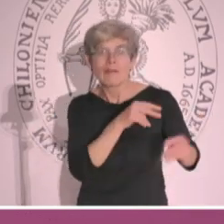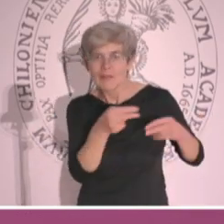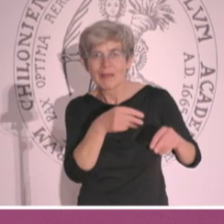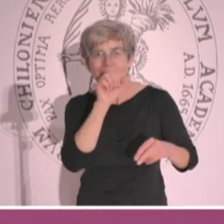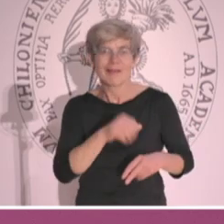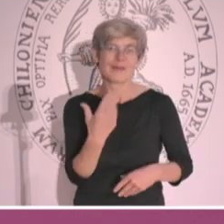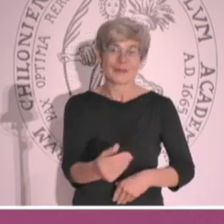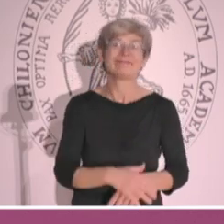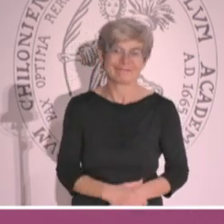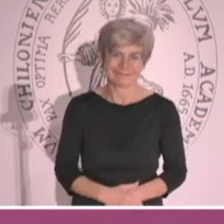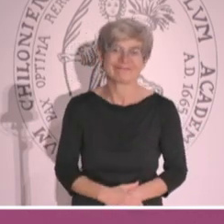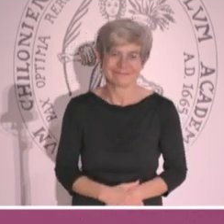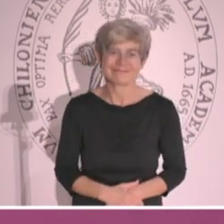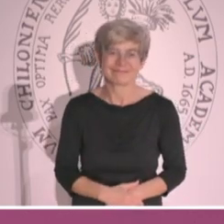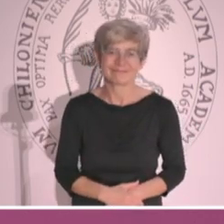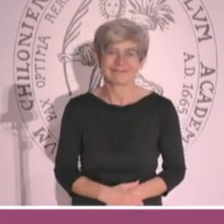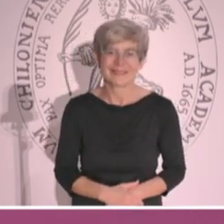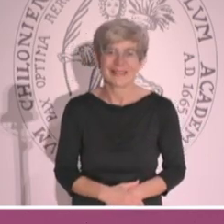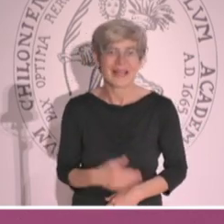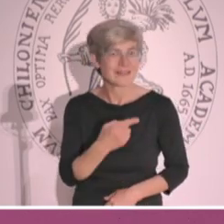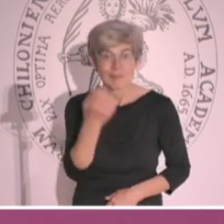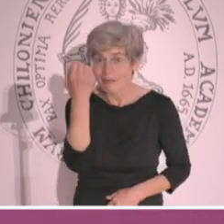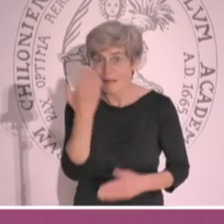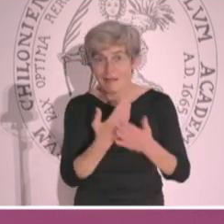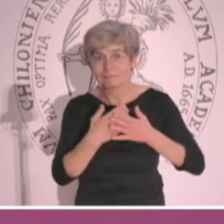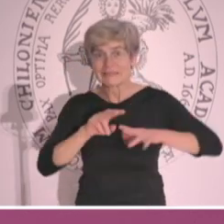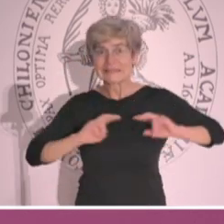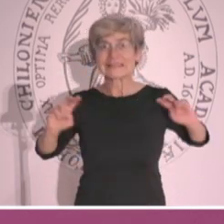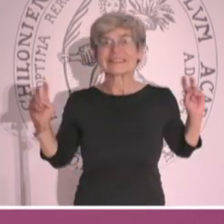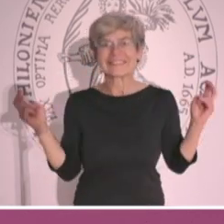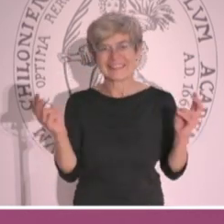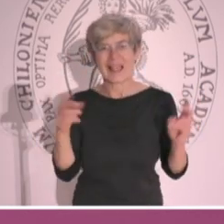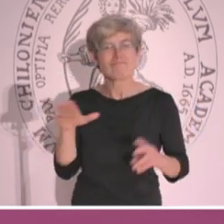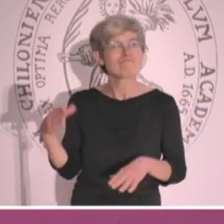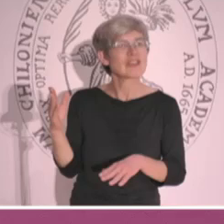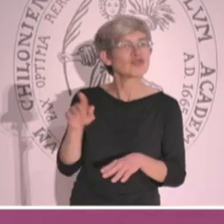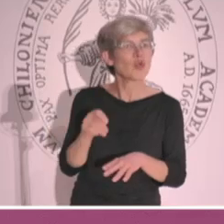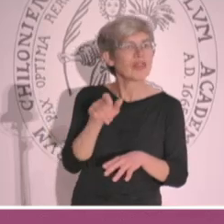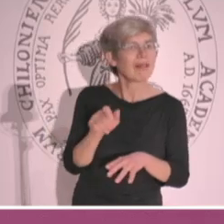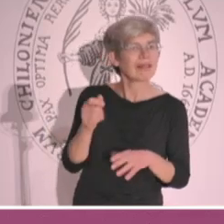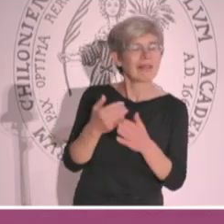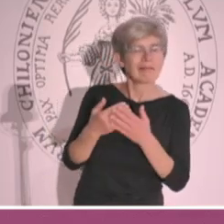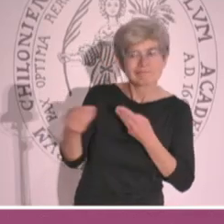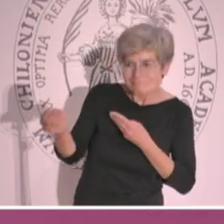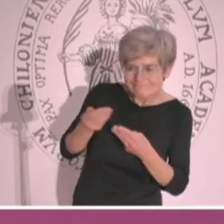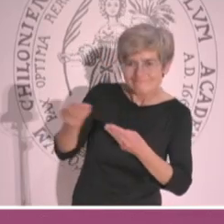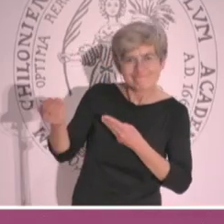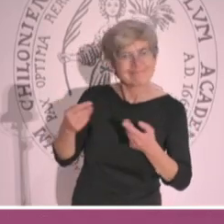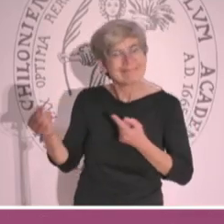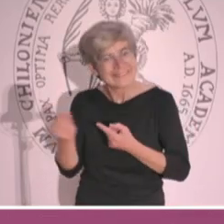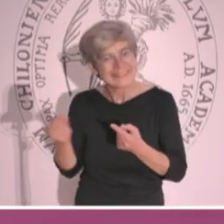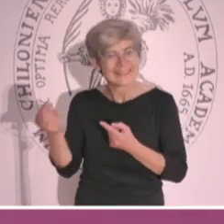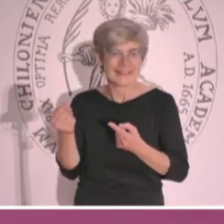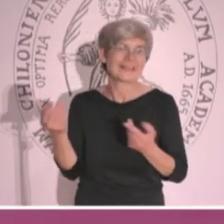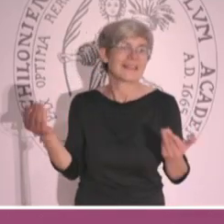bekommen. Sie werden natürlich auch Ihre Kommilitonen und Kommilitonen in den verschiedenen Veranstaltungen treffen können.